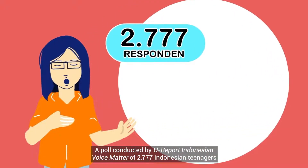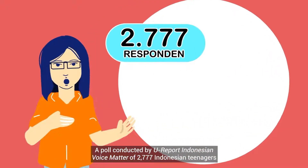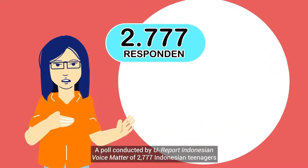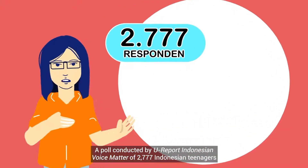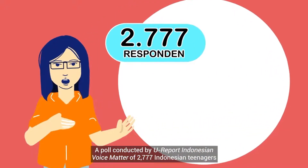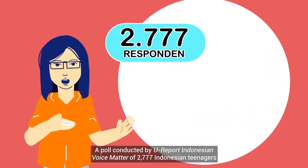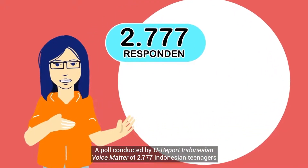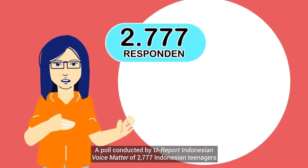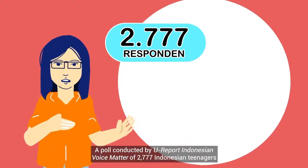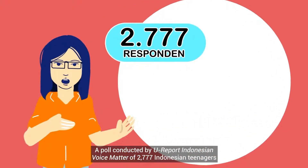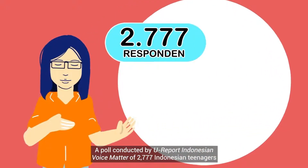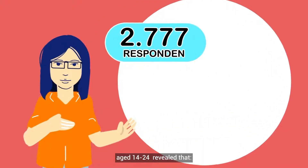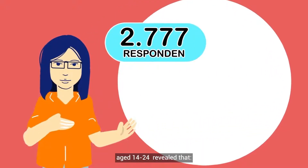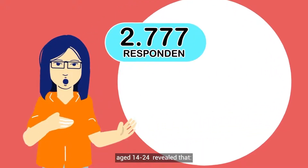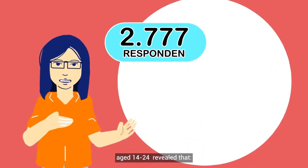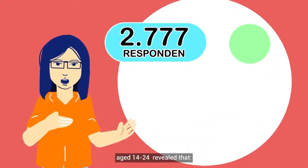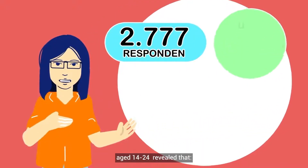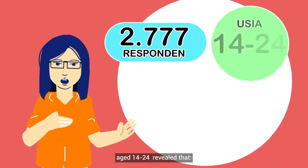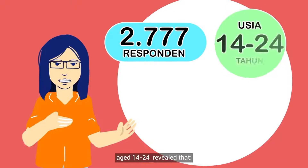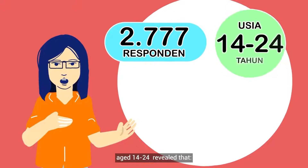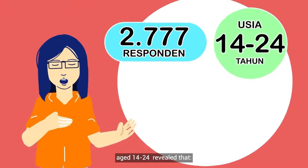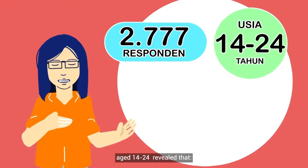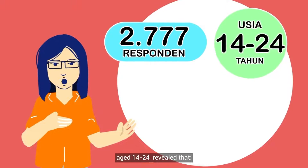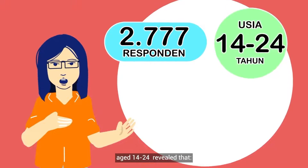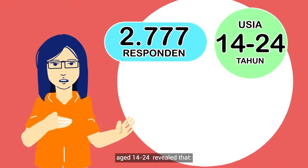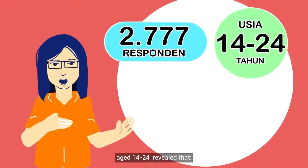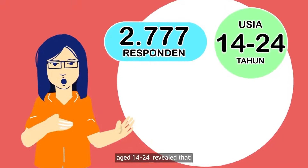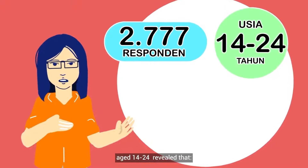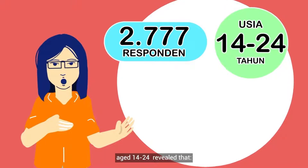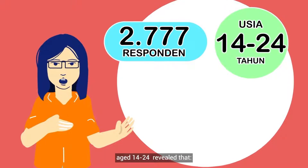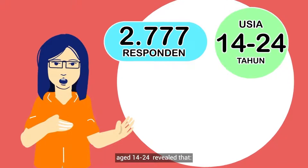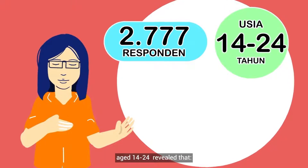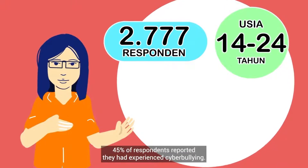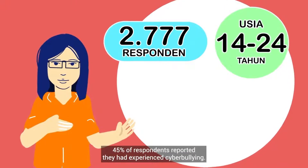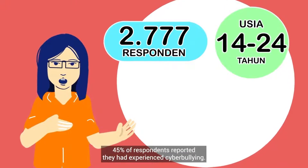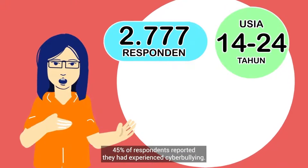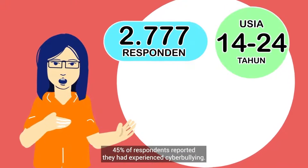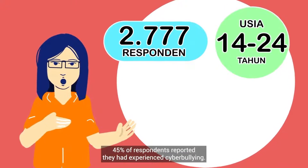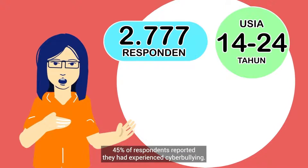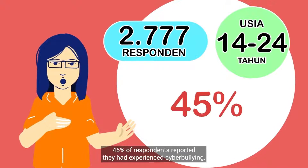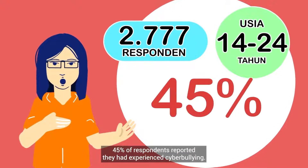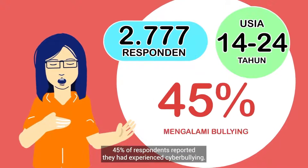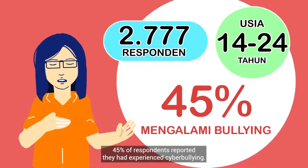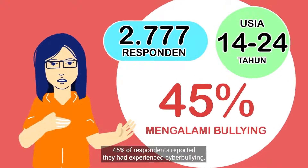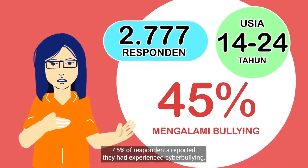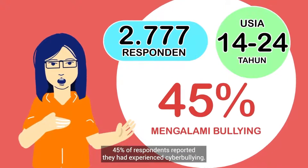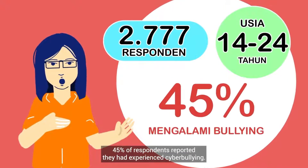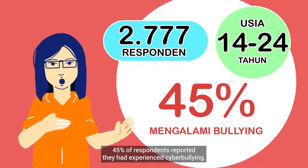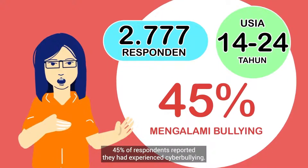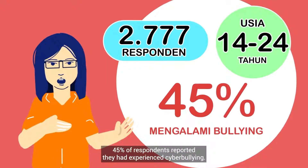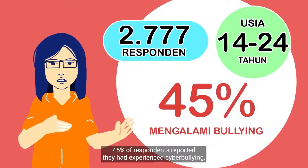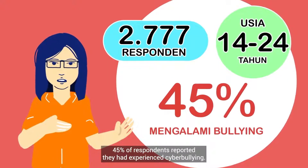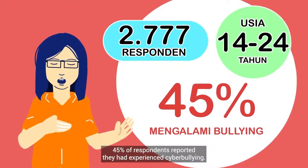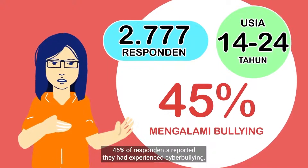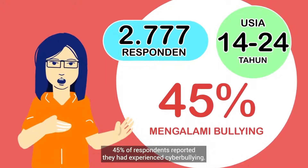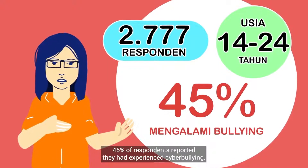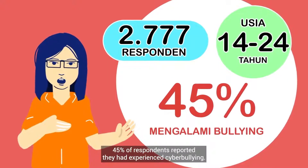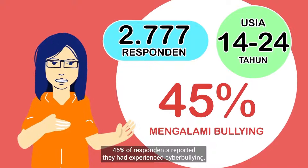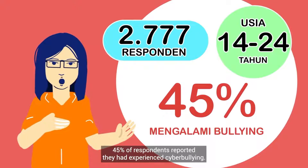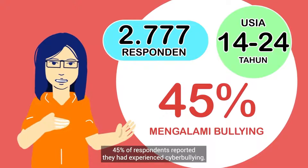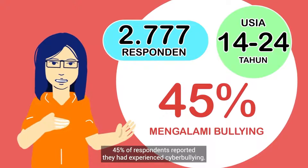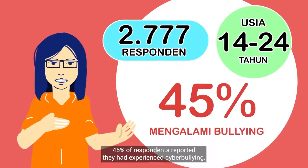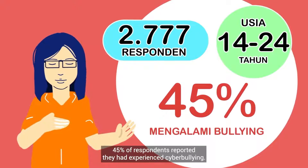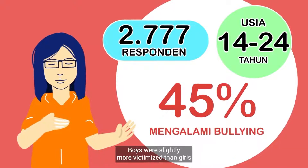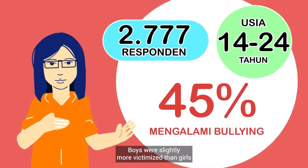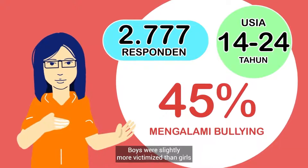2.777 remaja Indonesia usia 14-24 tahun mengungkap bahwa 45% melaporkan mereka pernah